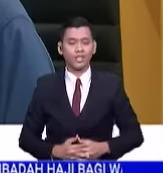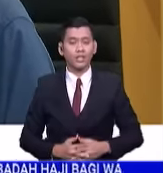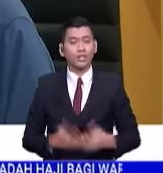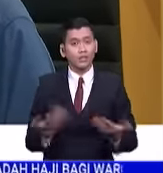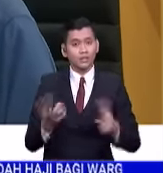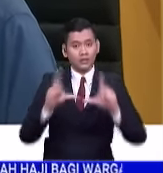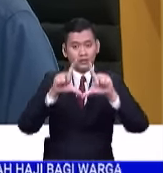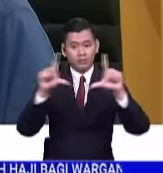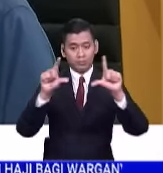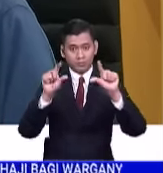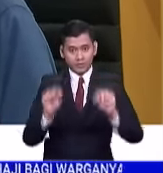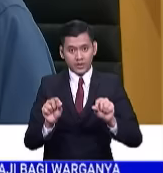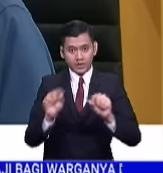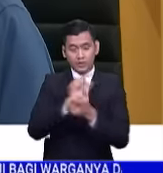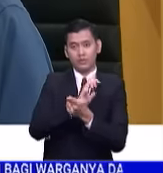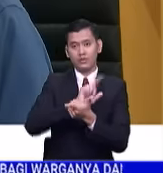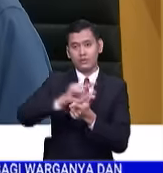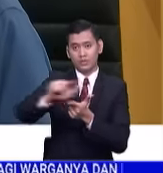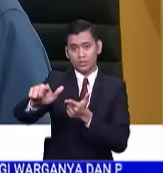PAS Presiden